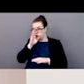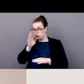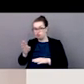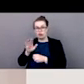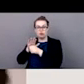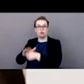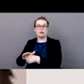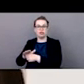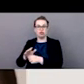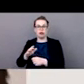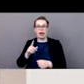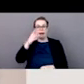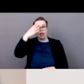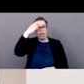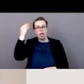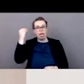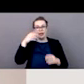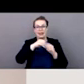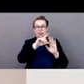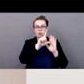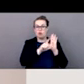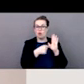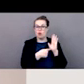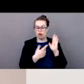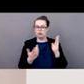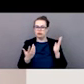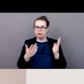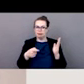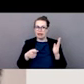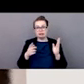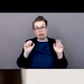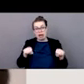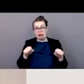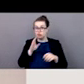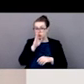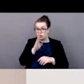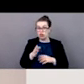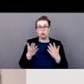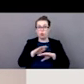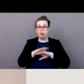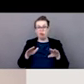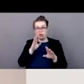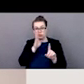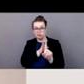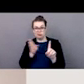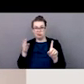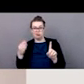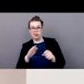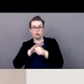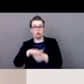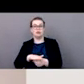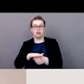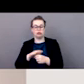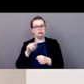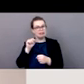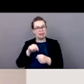aussi comme quelque chose qui semble être directe ou indirecte en termes de discrimination qu'en est-il des implications non